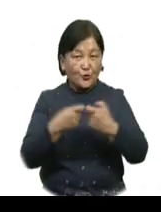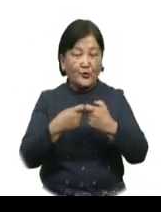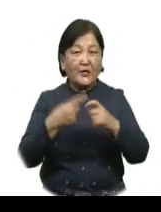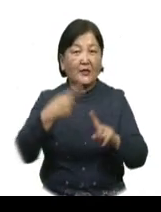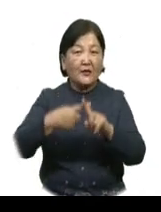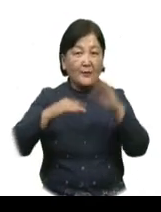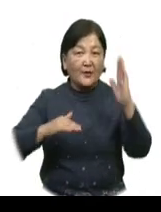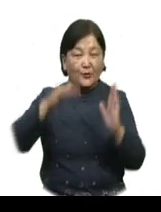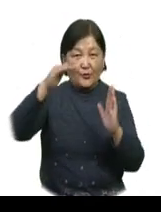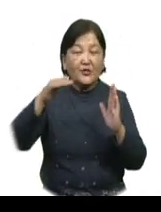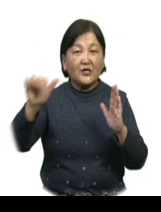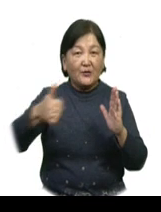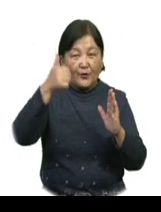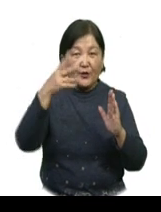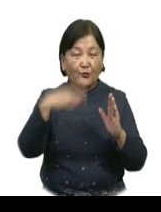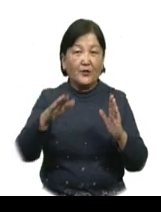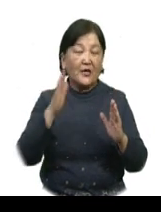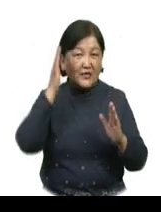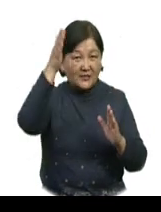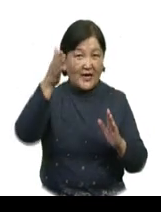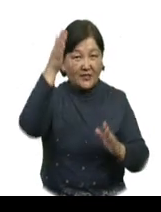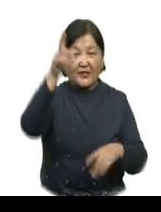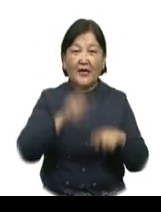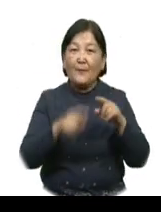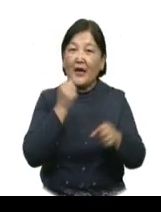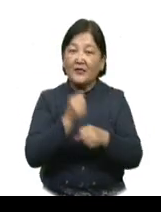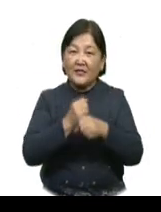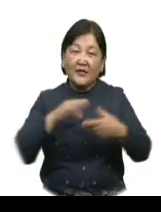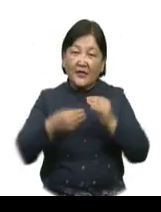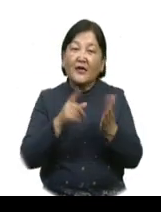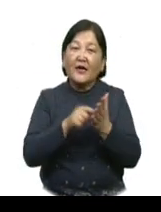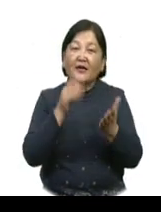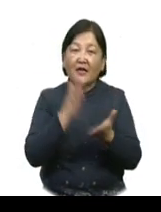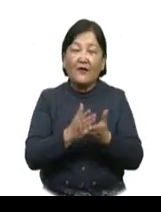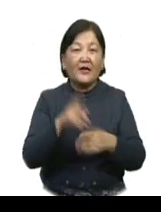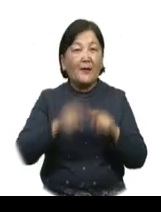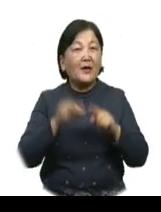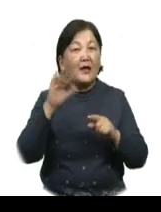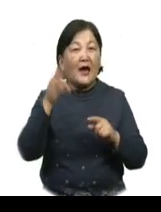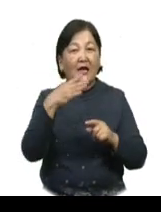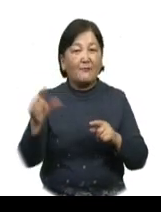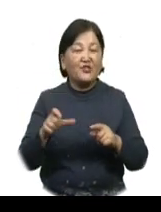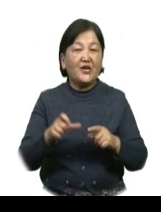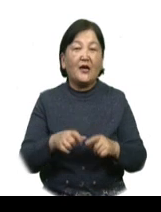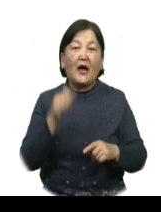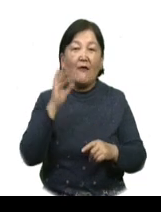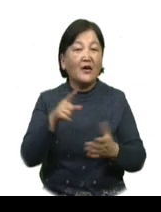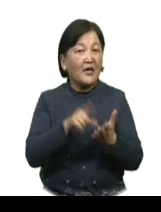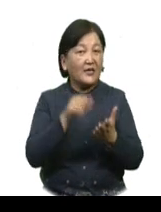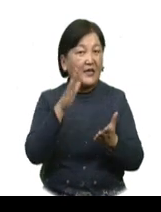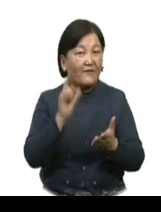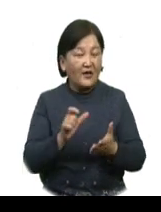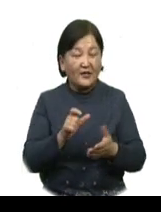нэмэгдүүлэхийн тулд цаашид ямар арга хэмжээ авах нь зүйтэй вэ? За хамгийн нэгдүгээрт